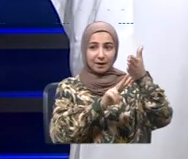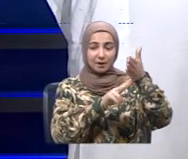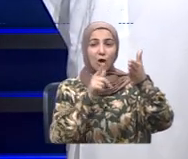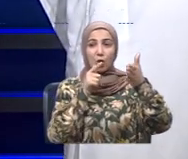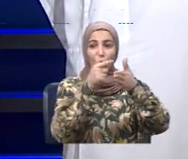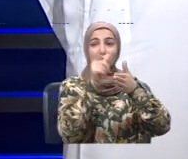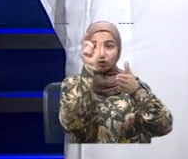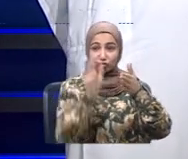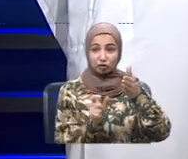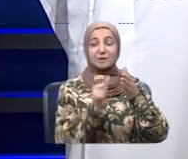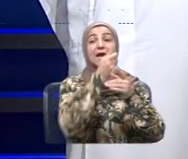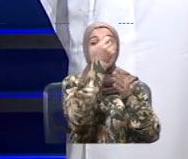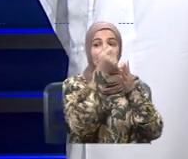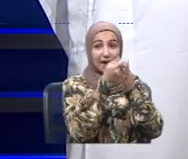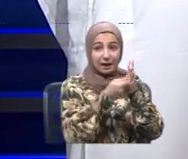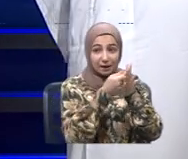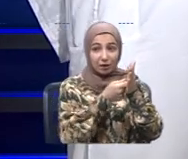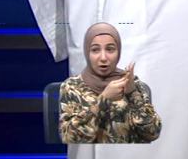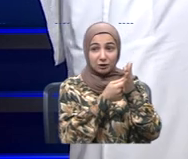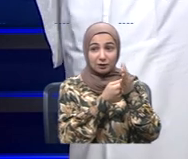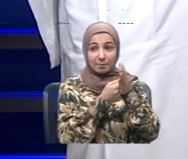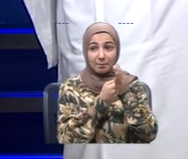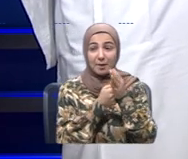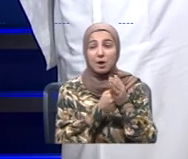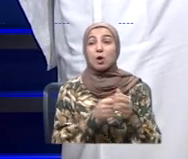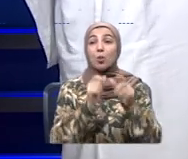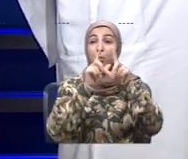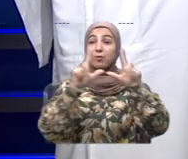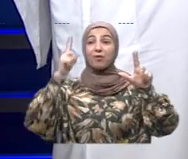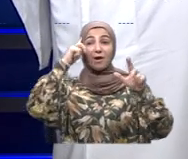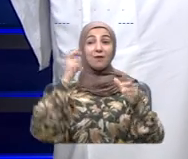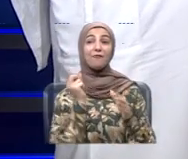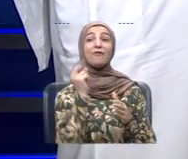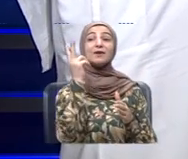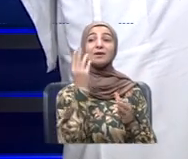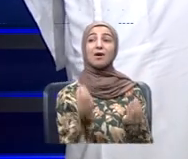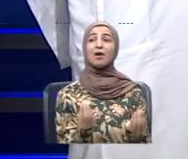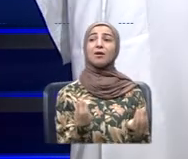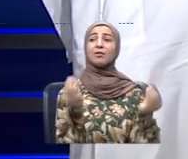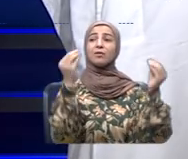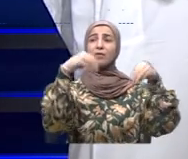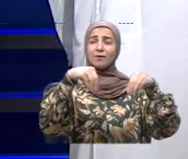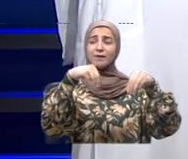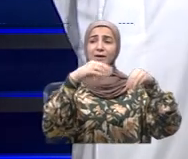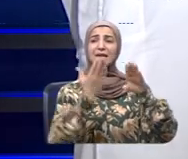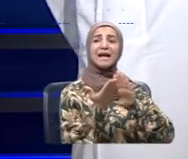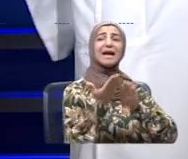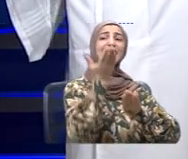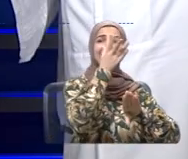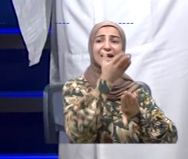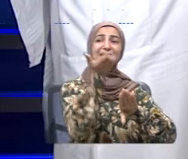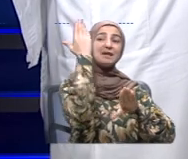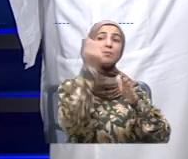أن الكاتب يعرض رأيا وفكرة مضافة على